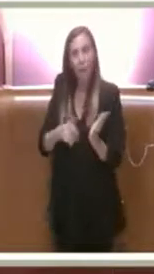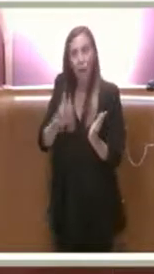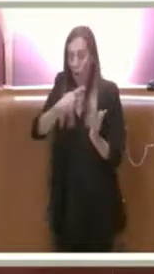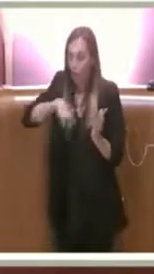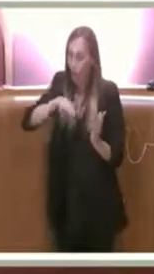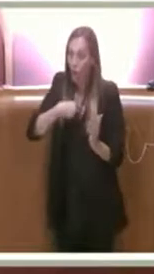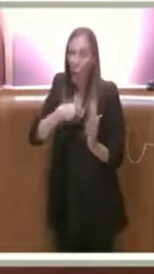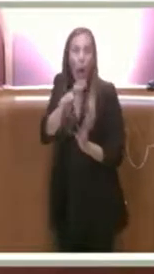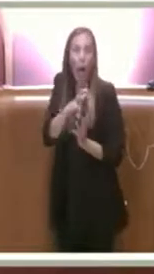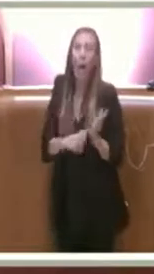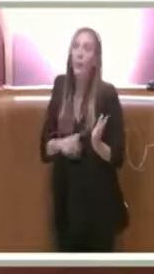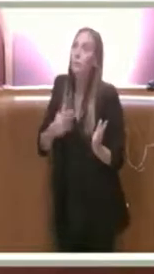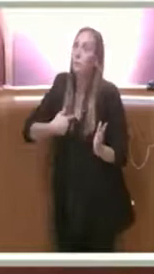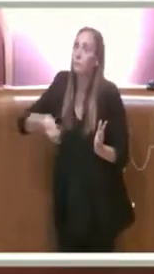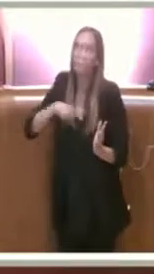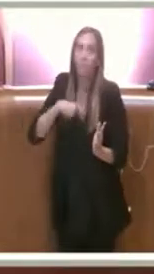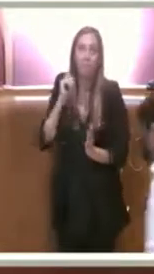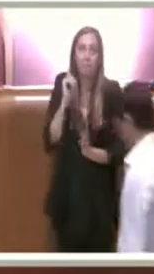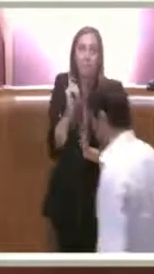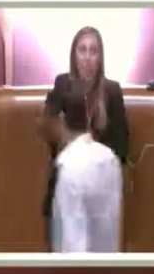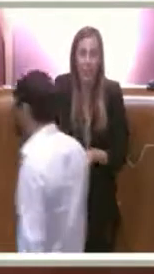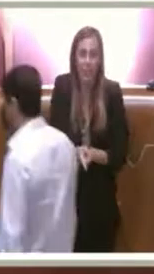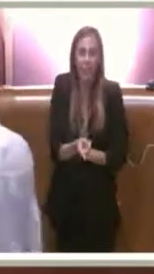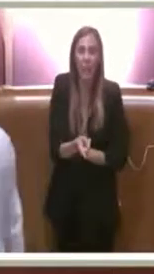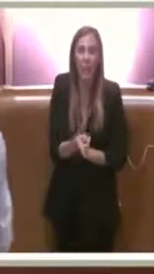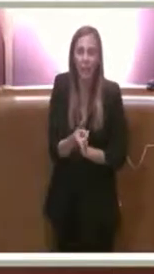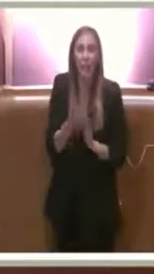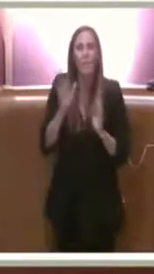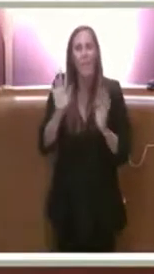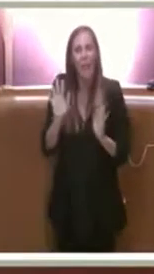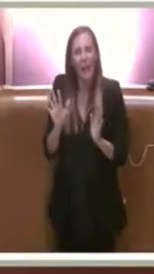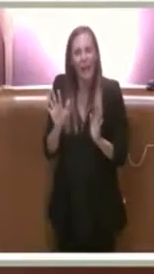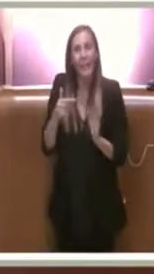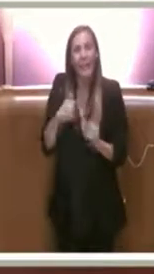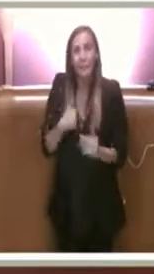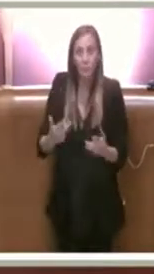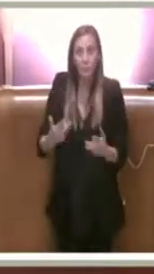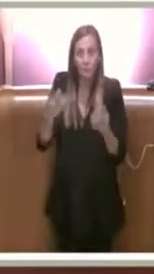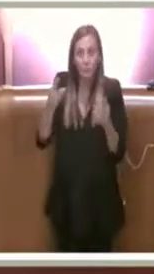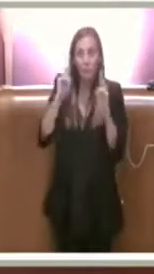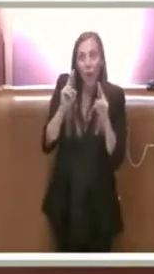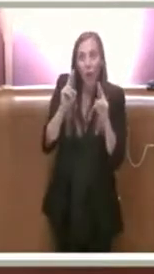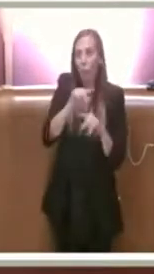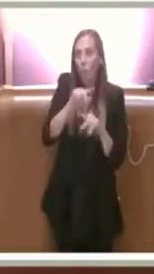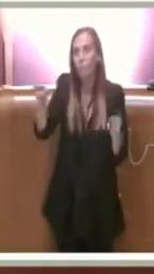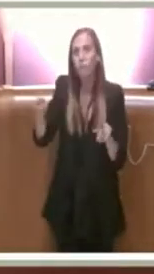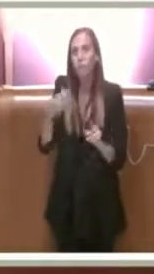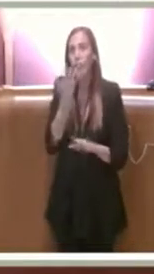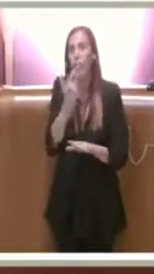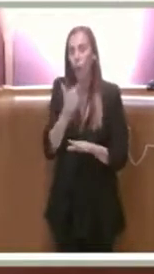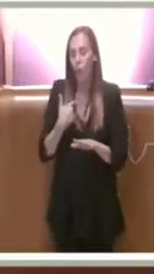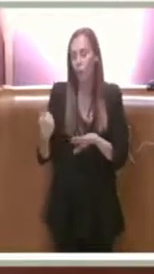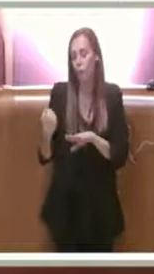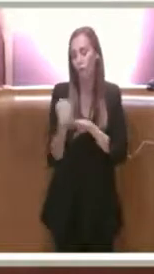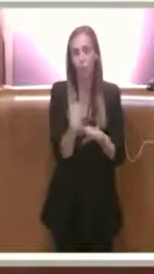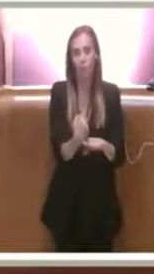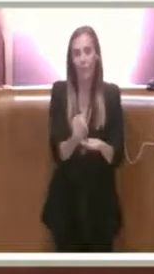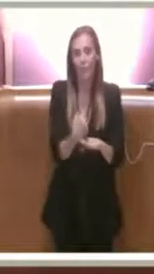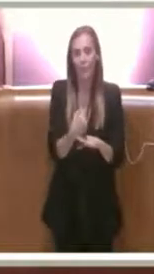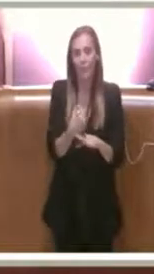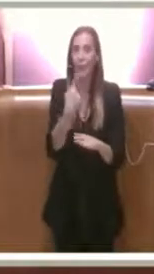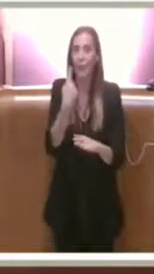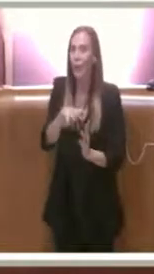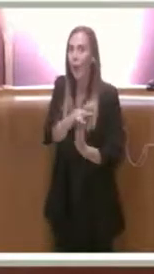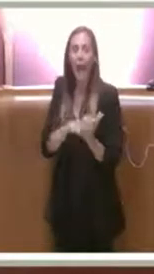nostra, che lo abbiamo predisposto sicuramente, ma anche di quelli che mi auguro vorranno contribuire. È un atto doveroso